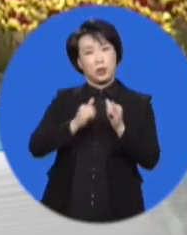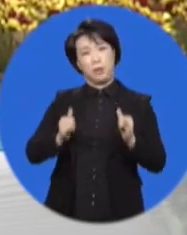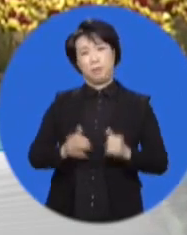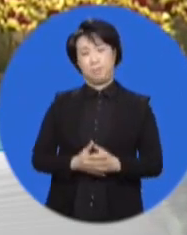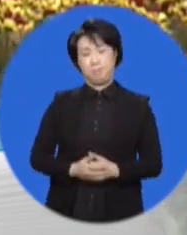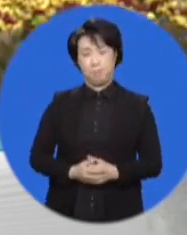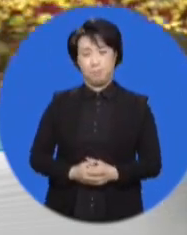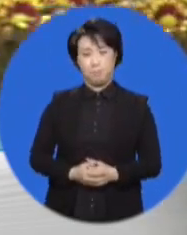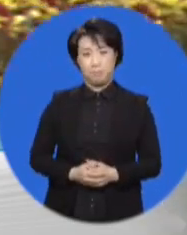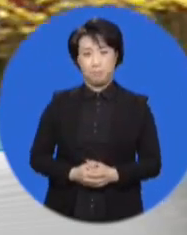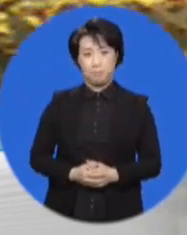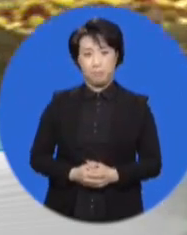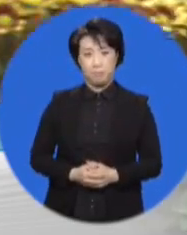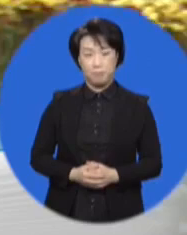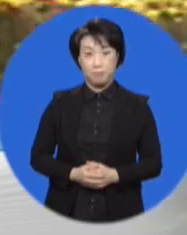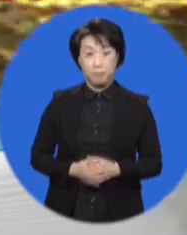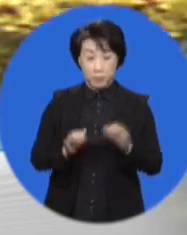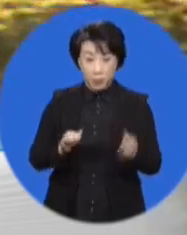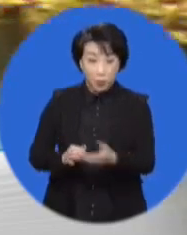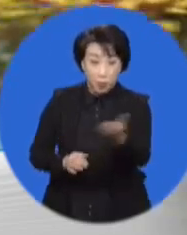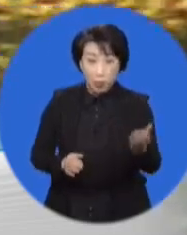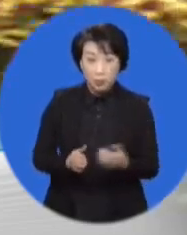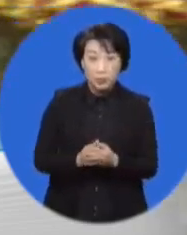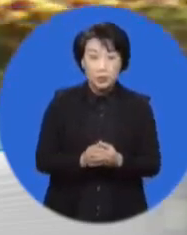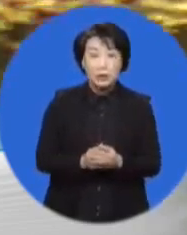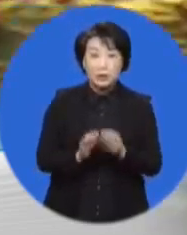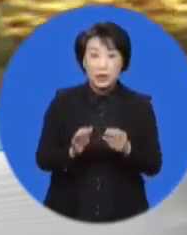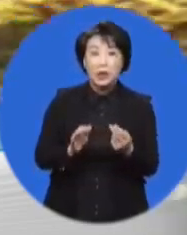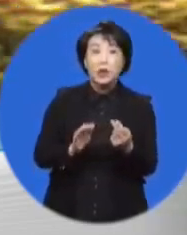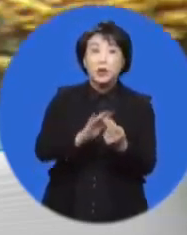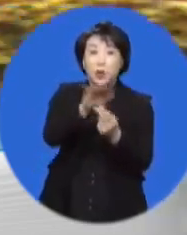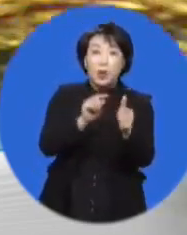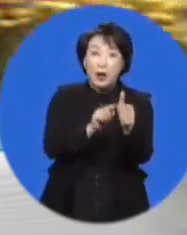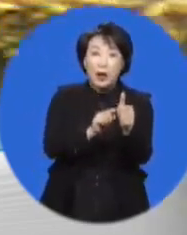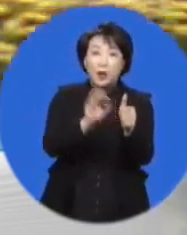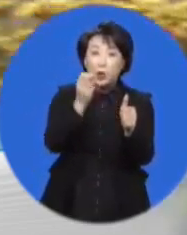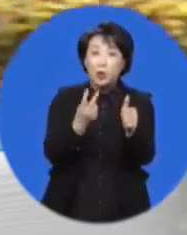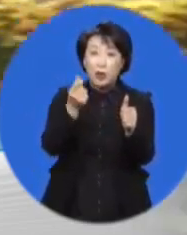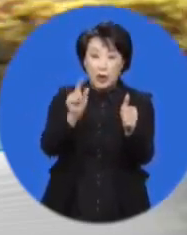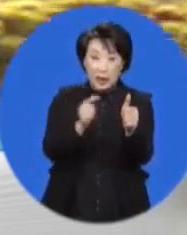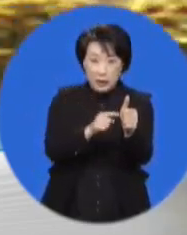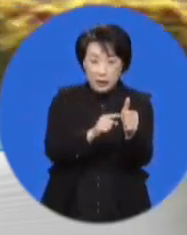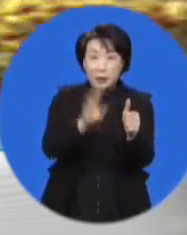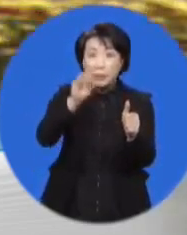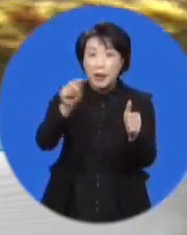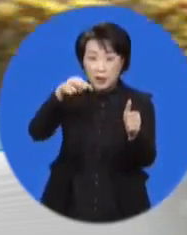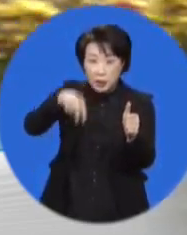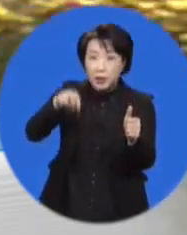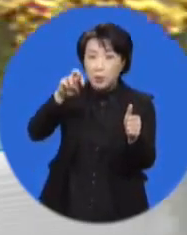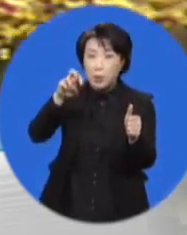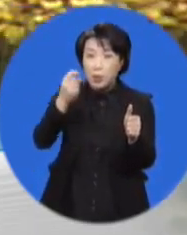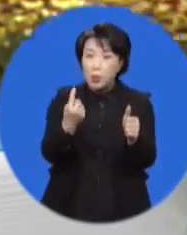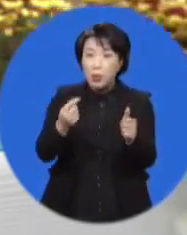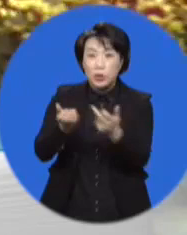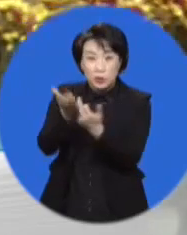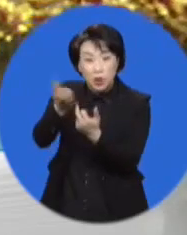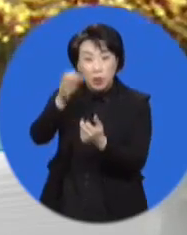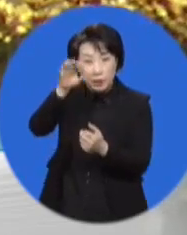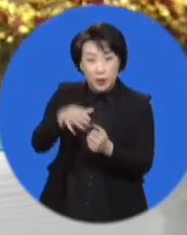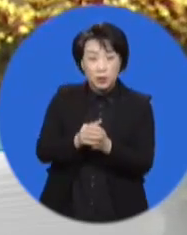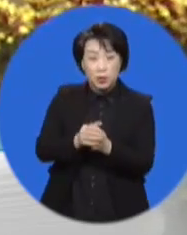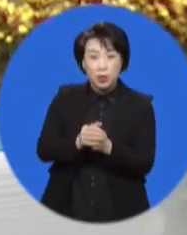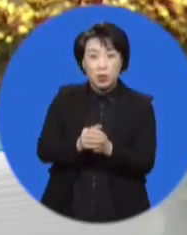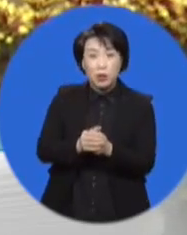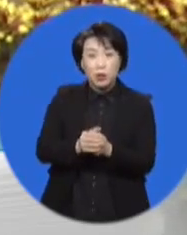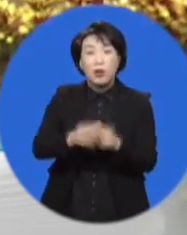사람이에요. 그러니까 여러분, 반모섬에서 계시받을 때 사도 요한에게